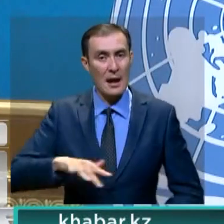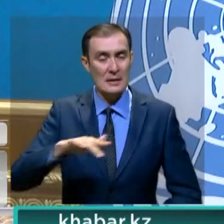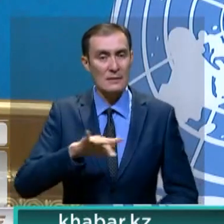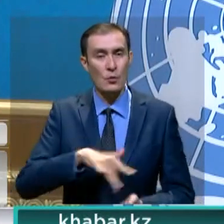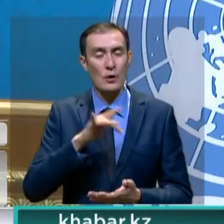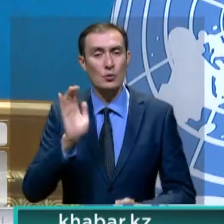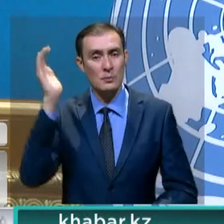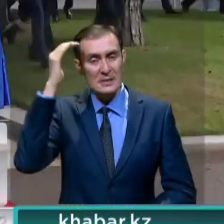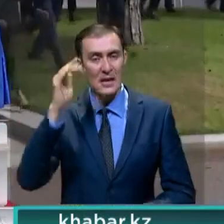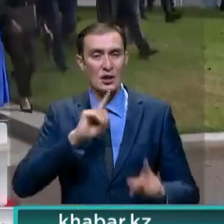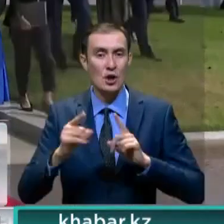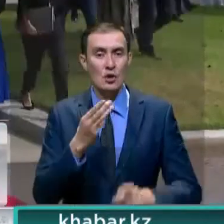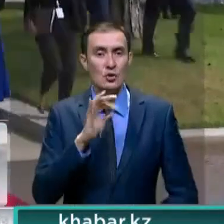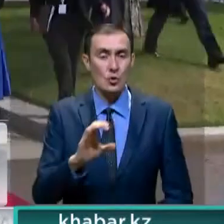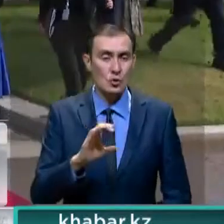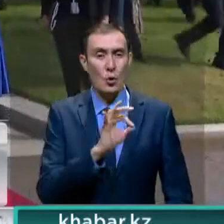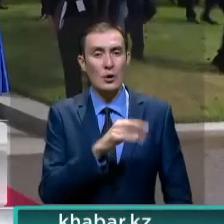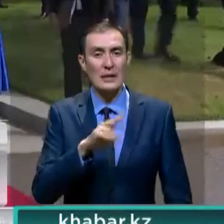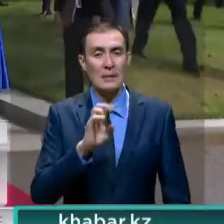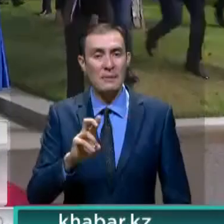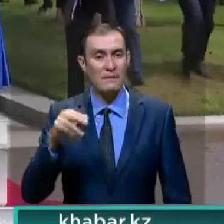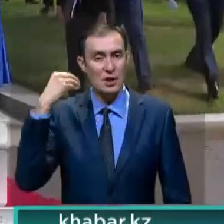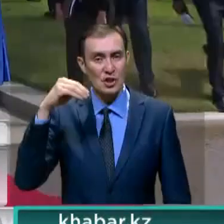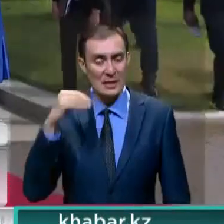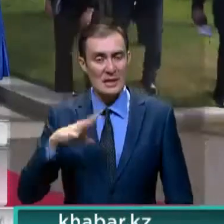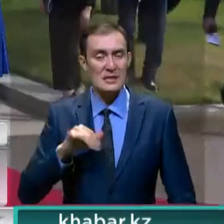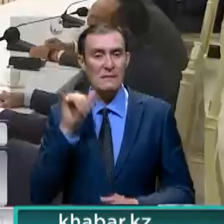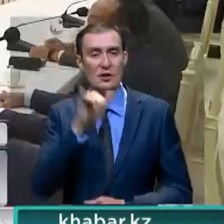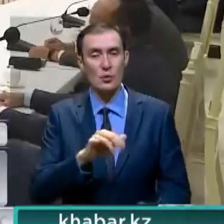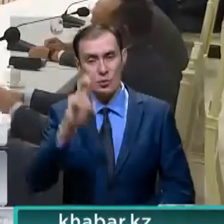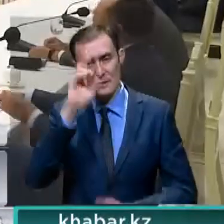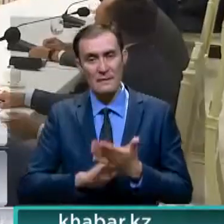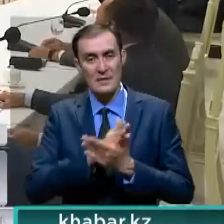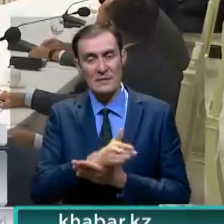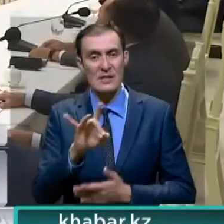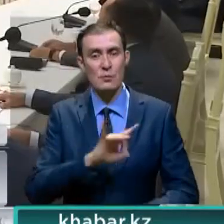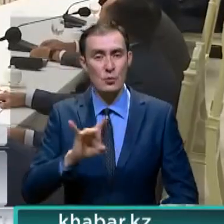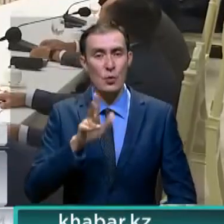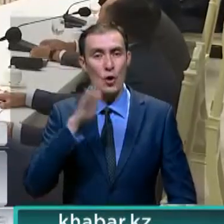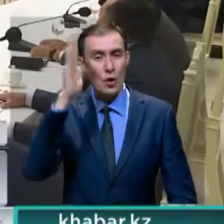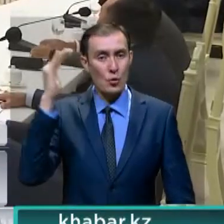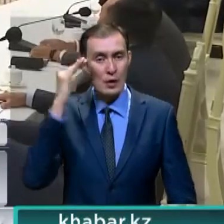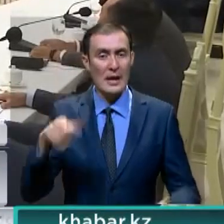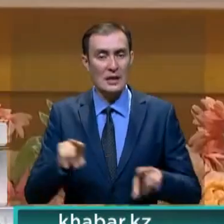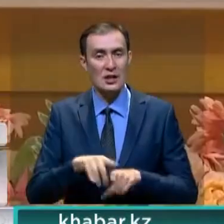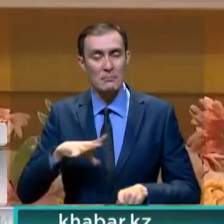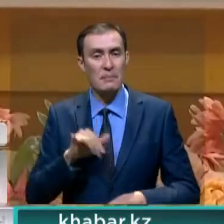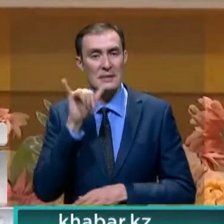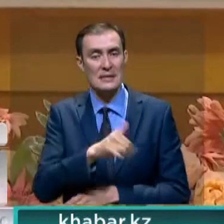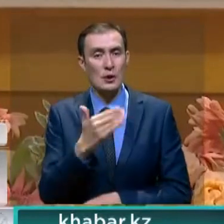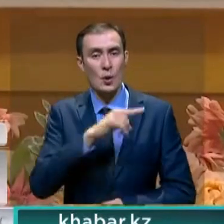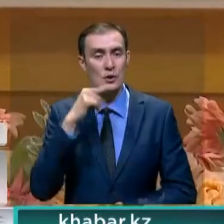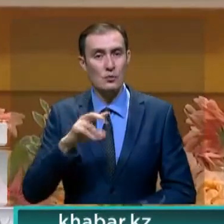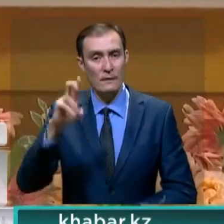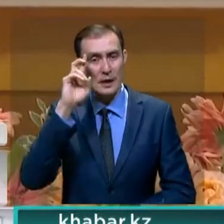туркменистане сами так сос и о дкбф таджикистане совершил государственный визит в республику корея кроме этого он посетил российскую